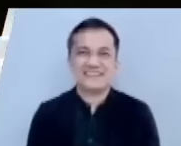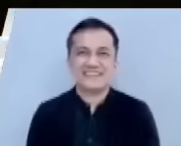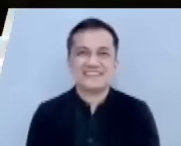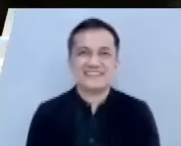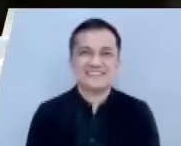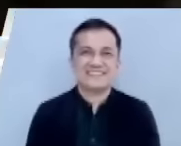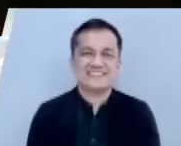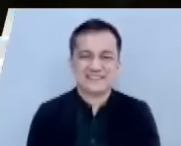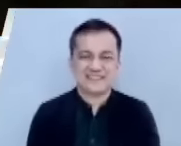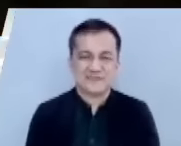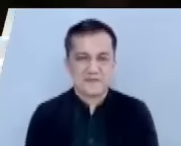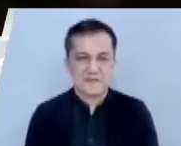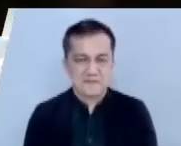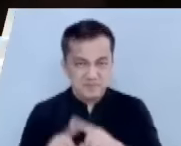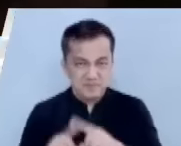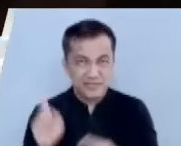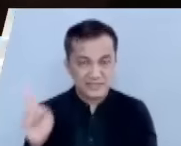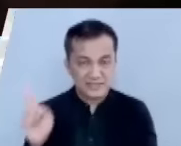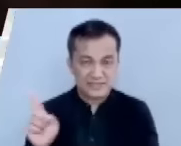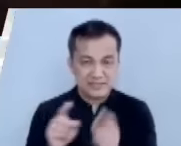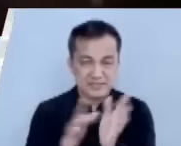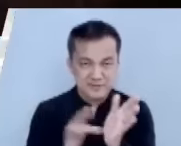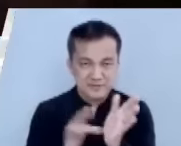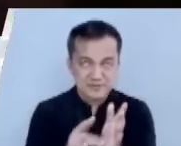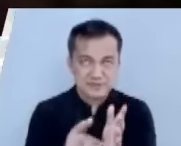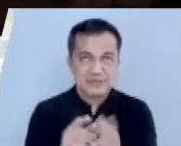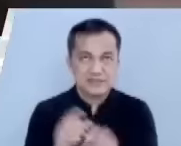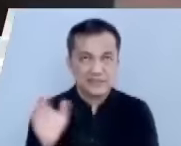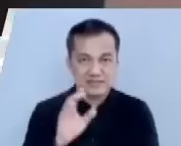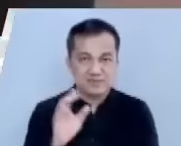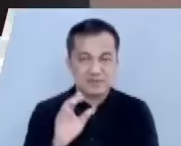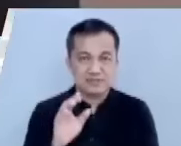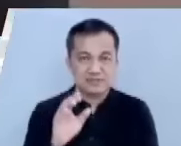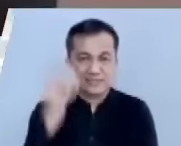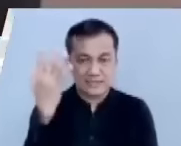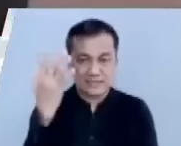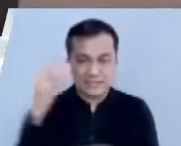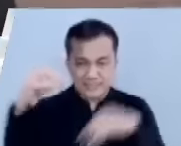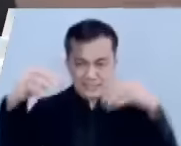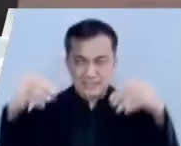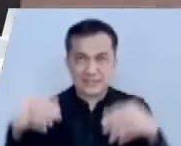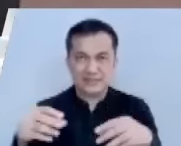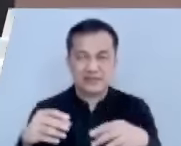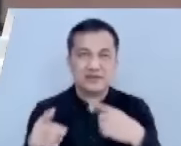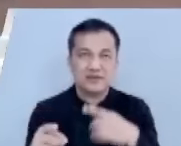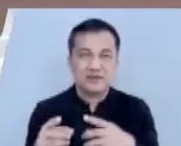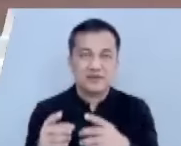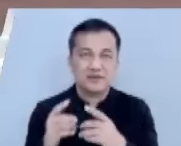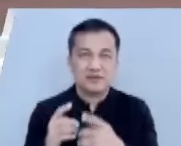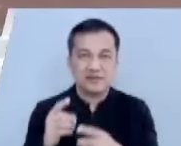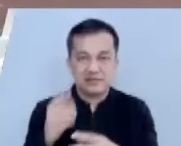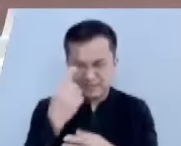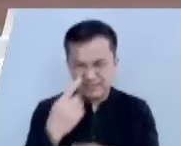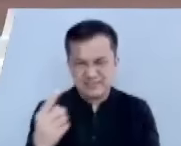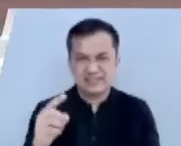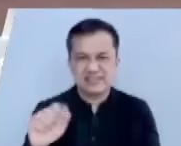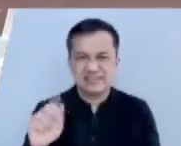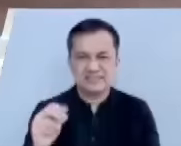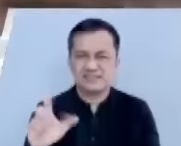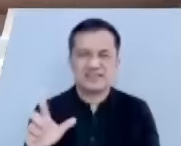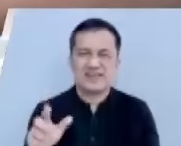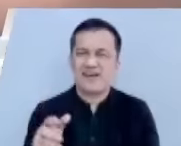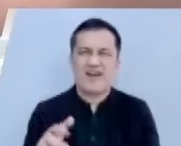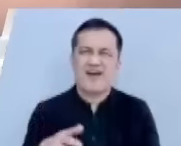Pero kung sinamantala ng ilan ang Christmas tree lighting para mag-date, ang single na si Angel wala raw ganang manood ng Christmas tree